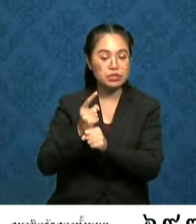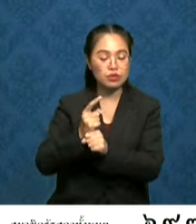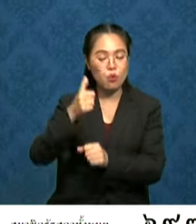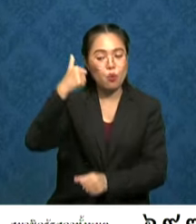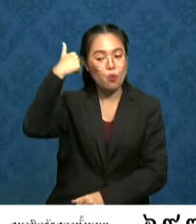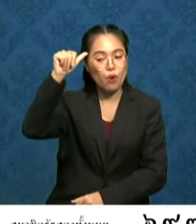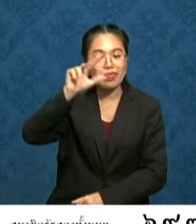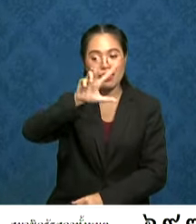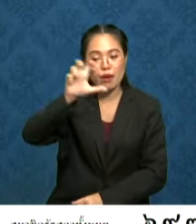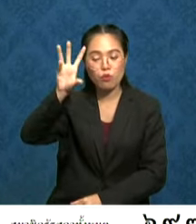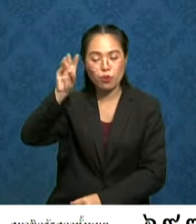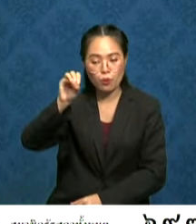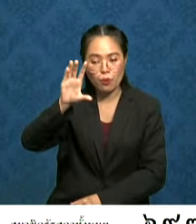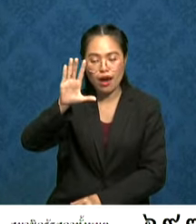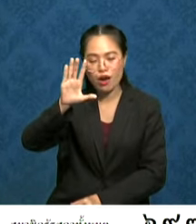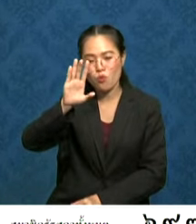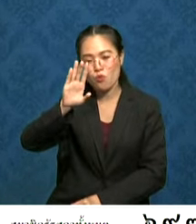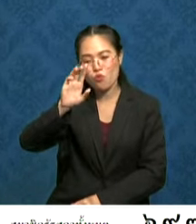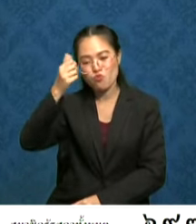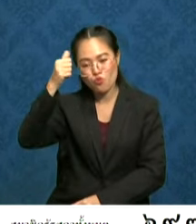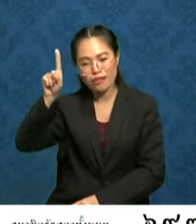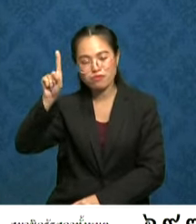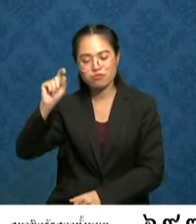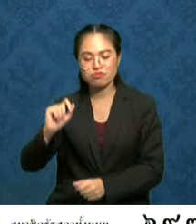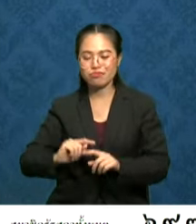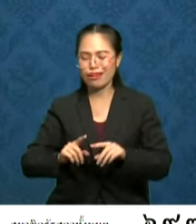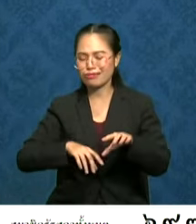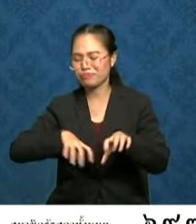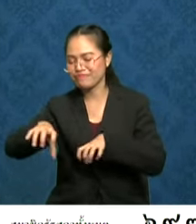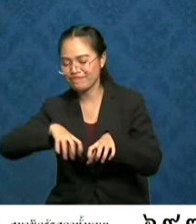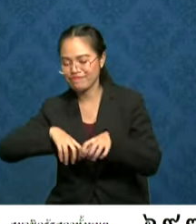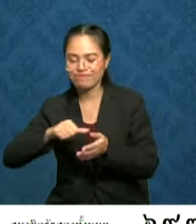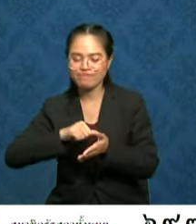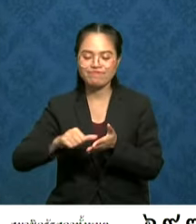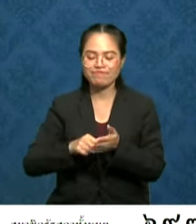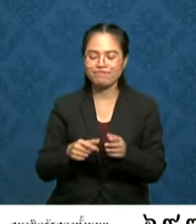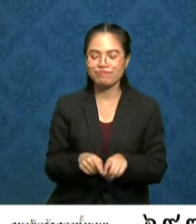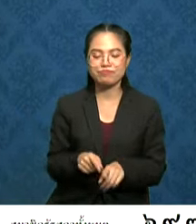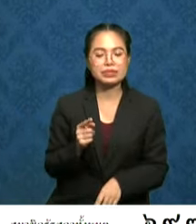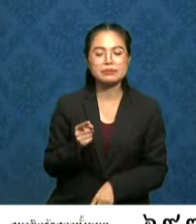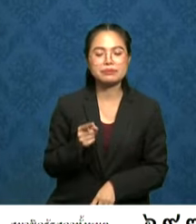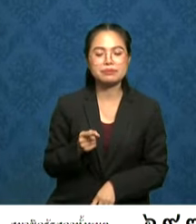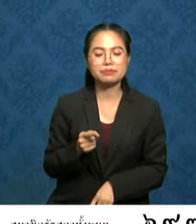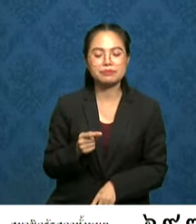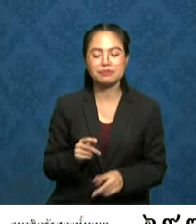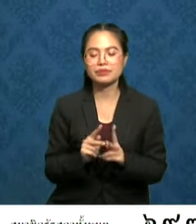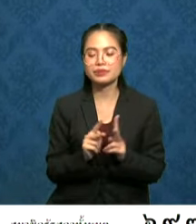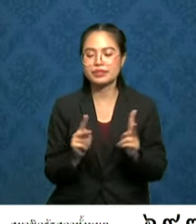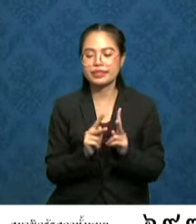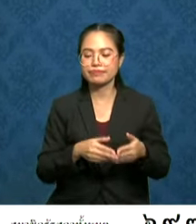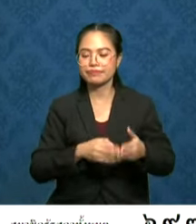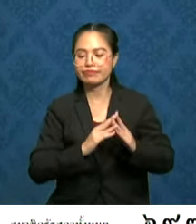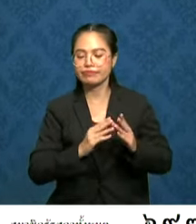365วันพอดีแทบไม่มีอะไรคืบหน้าเลยค่ะเหมือนเดิมตั้งคณะกรรมาธิการมาศึกษา